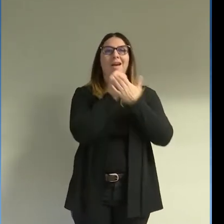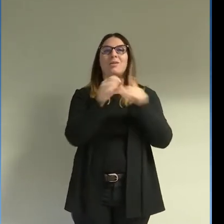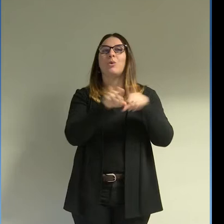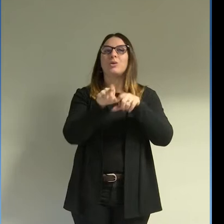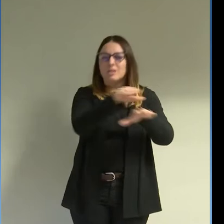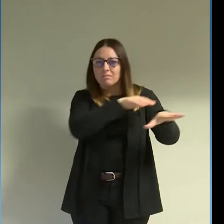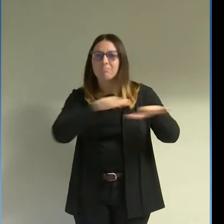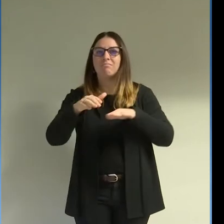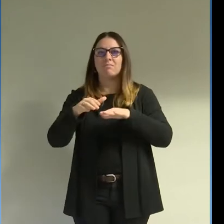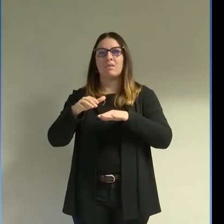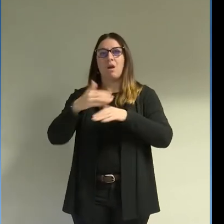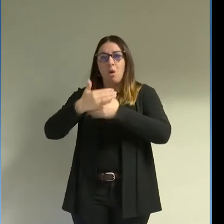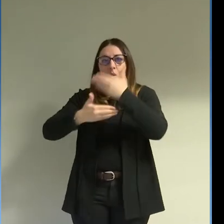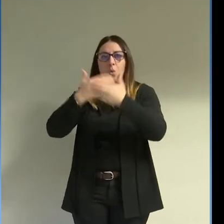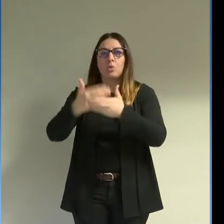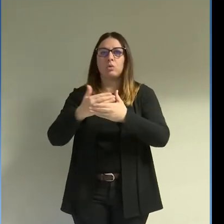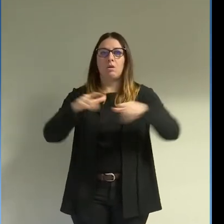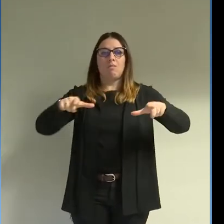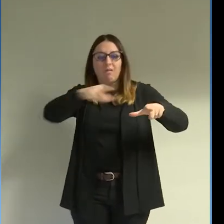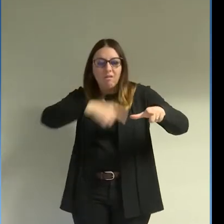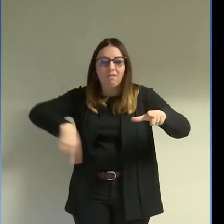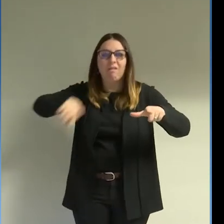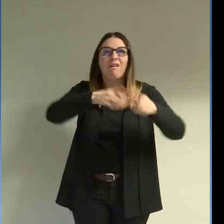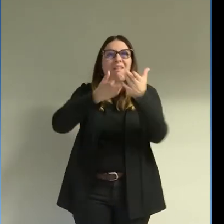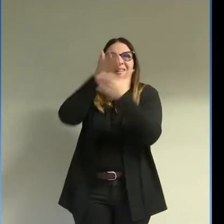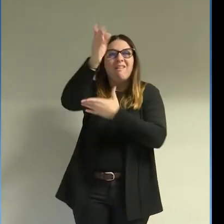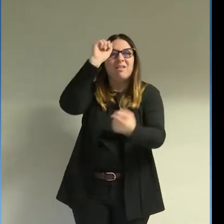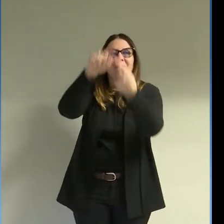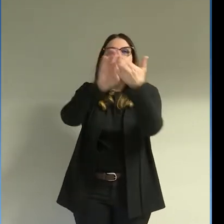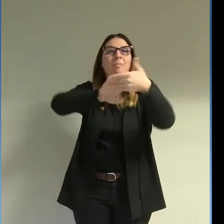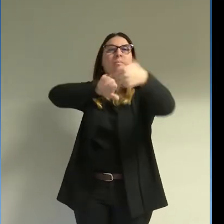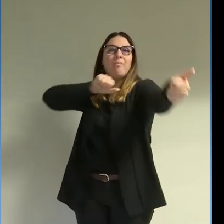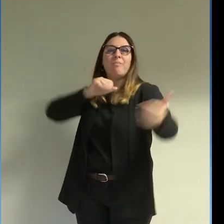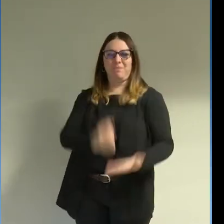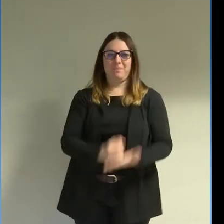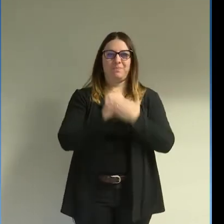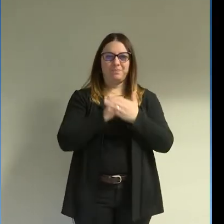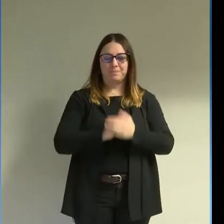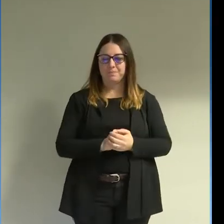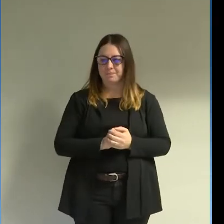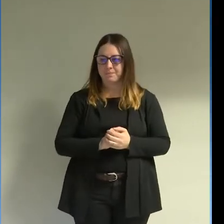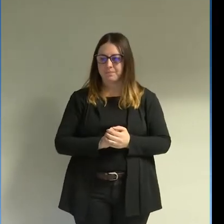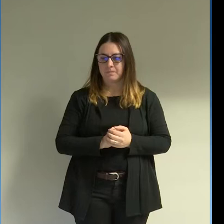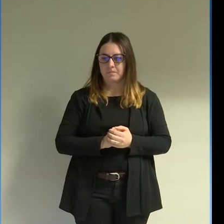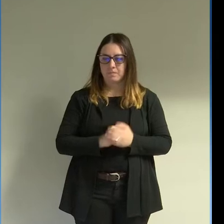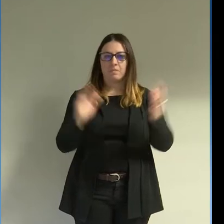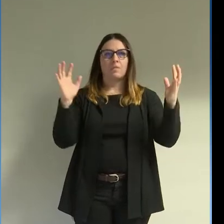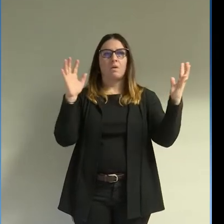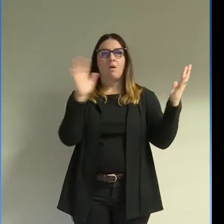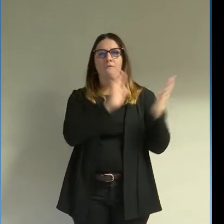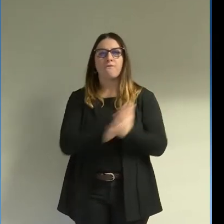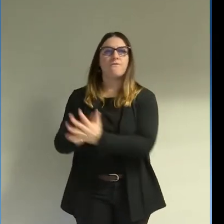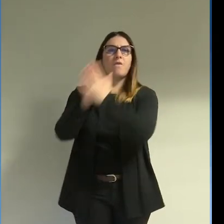pour la construction de ce portrait de la ville et de cette trajectoire de transition notons aussi le forum international du bien